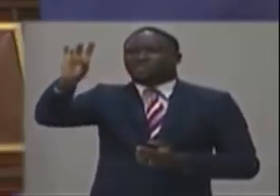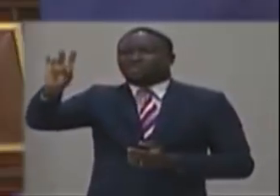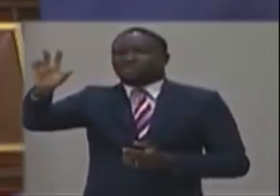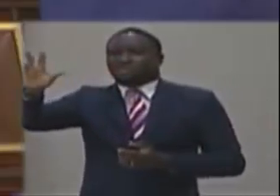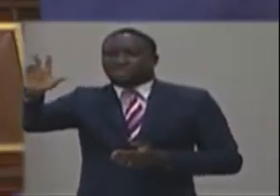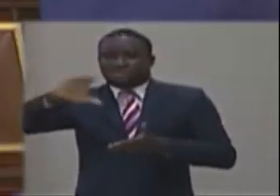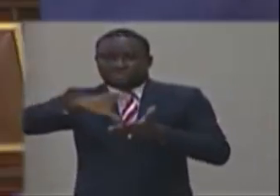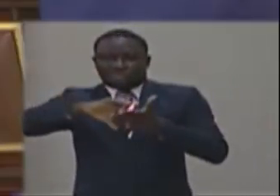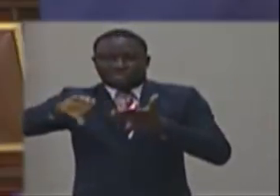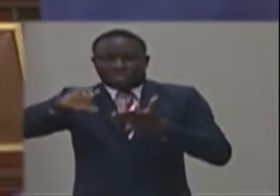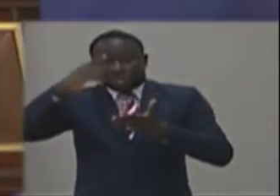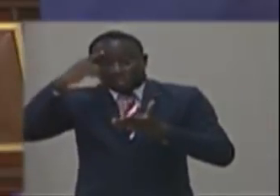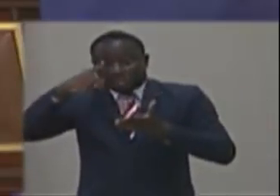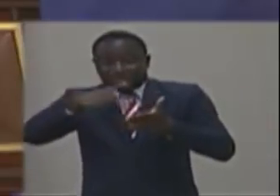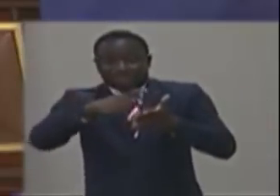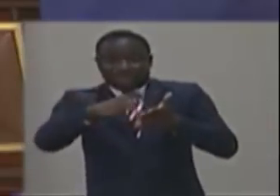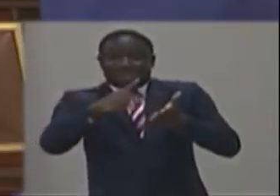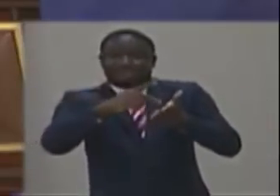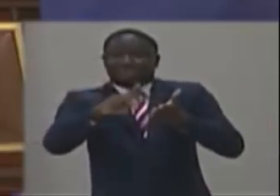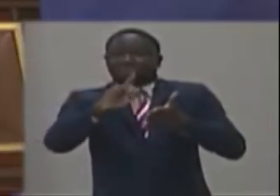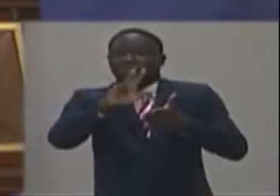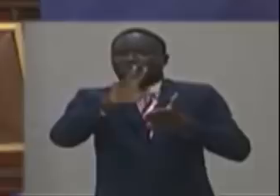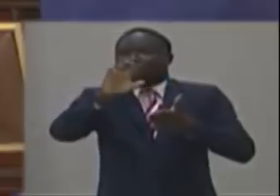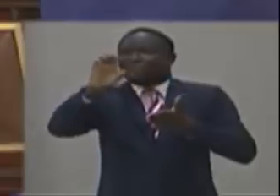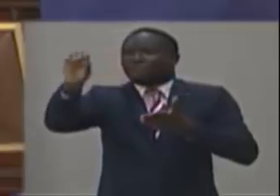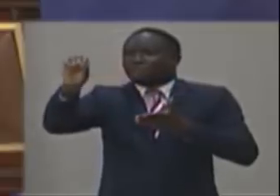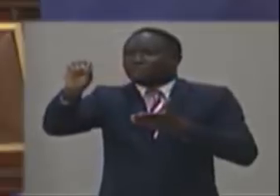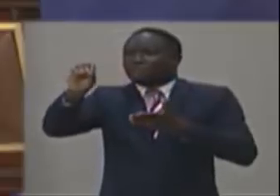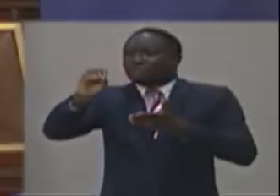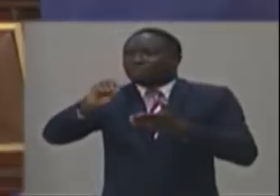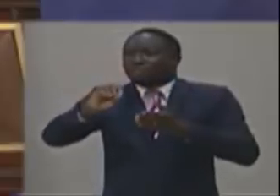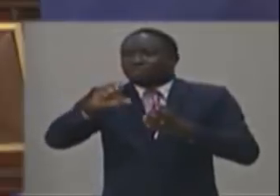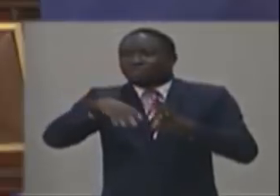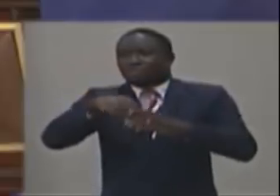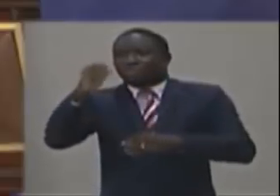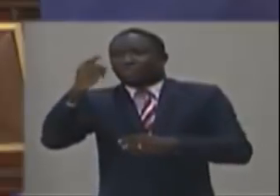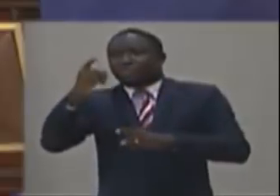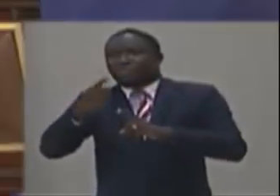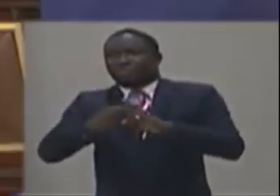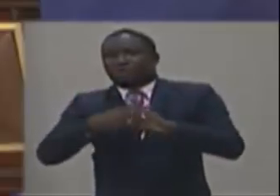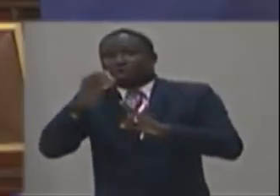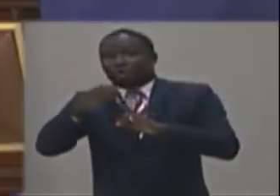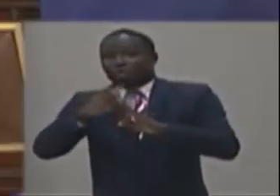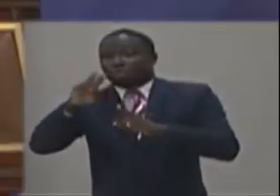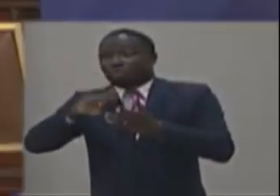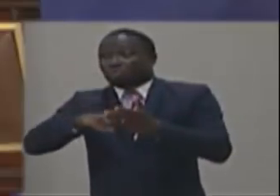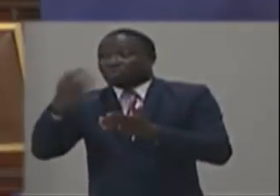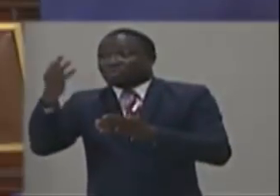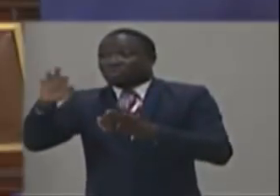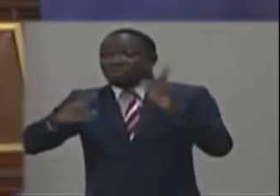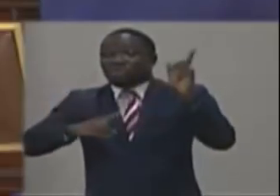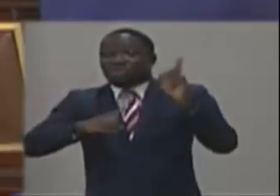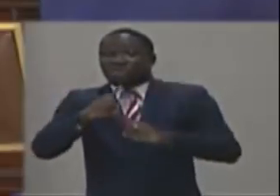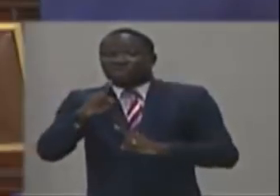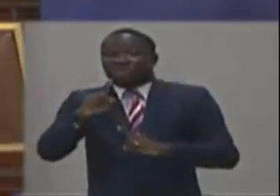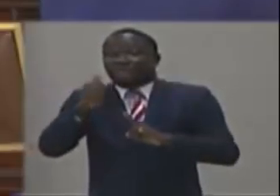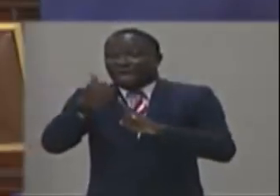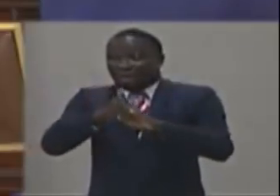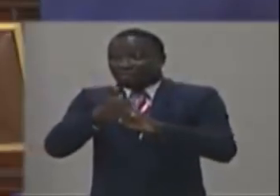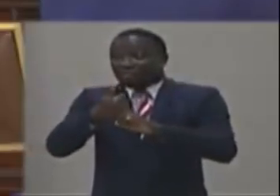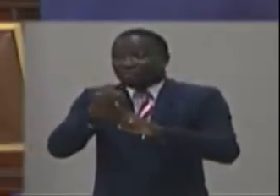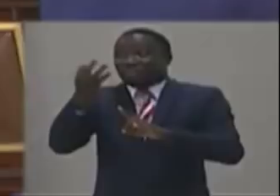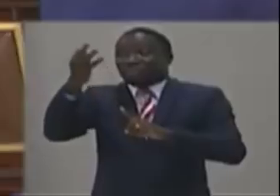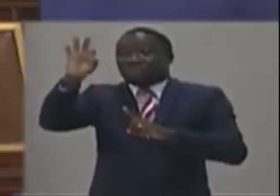573 chèques qui se paye la 30e promotion qui sorti dans le mois octobre 2019 là, pour arriver dans